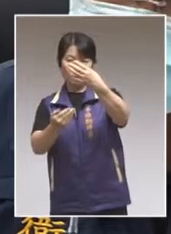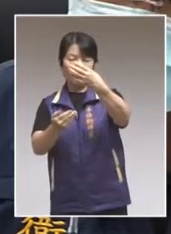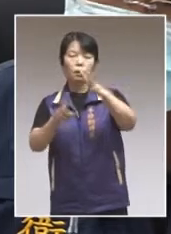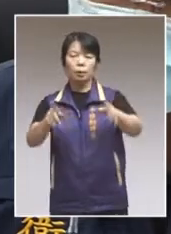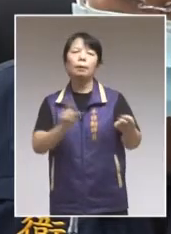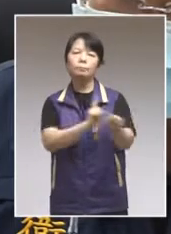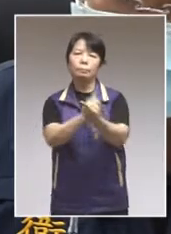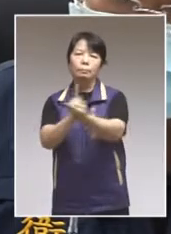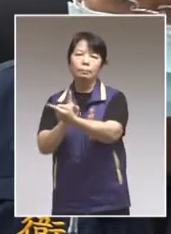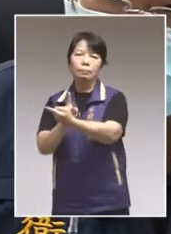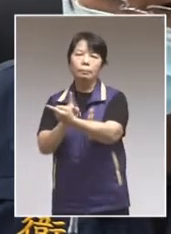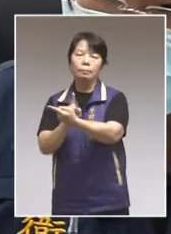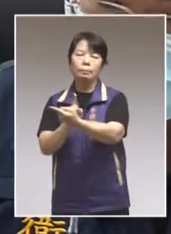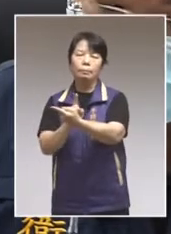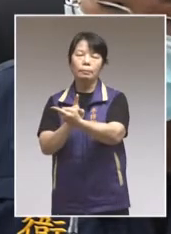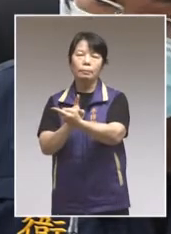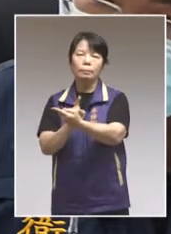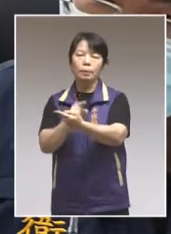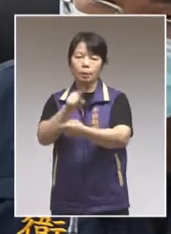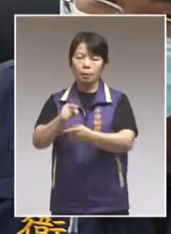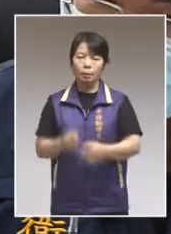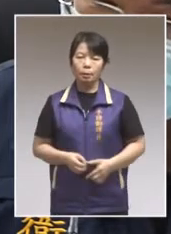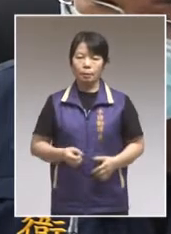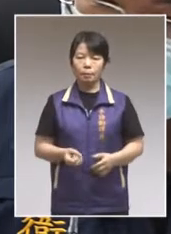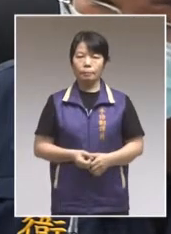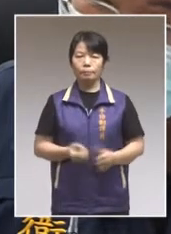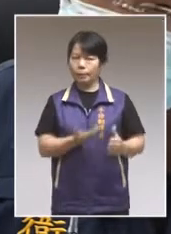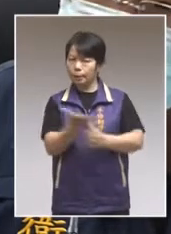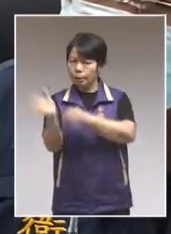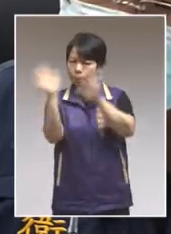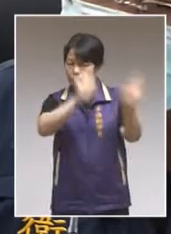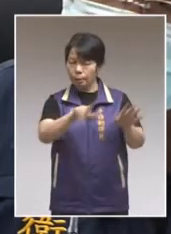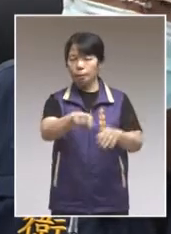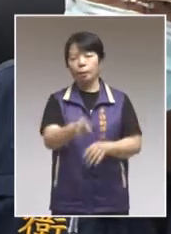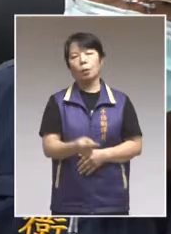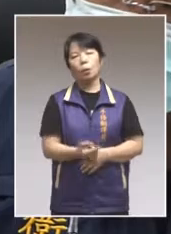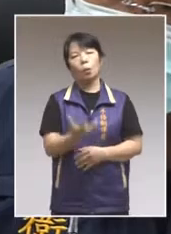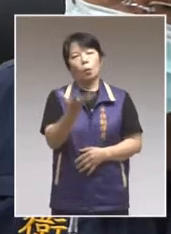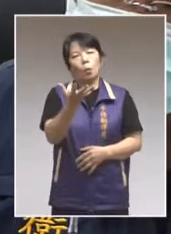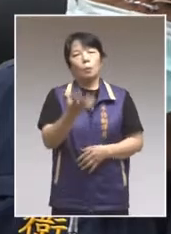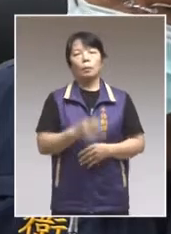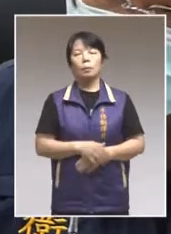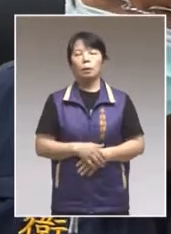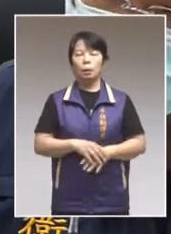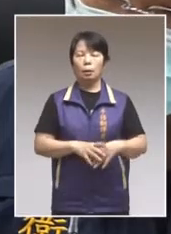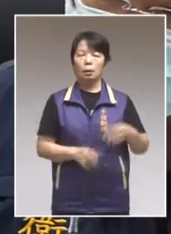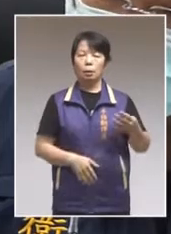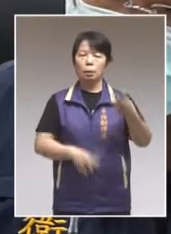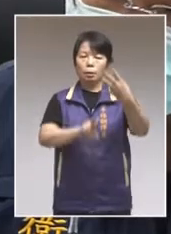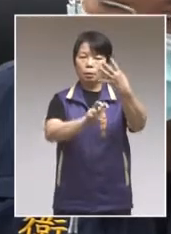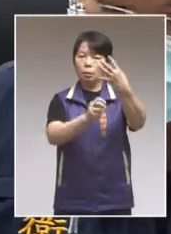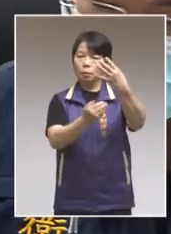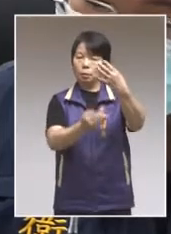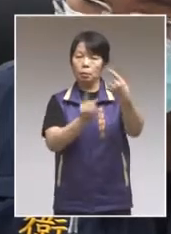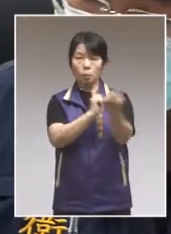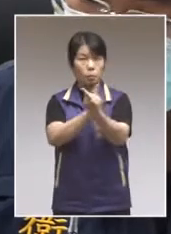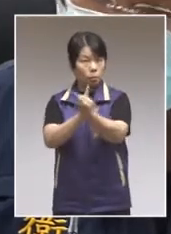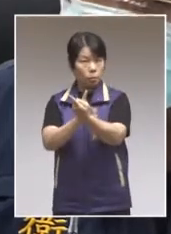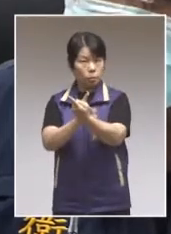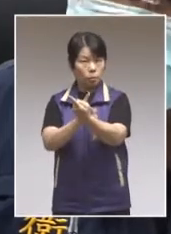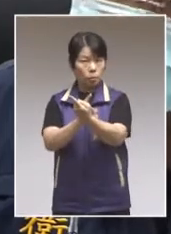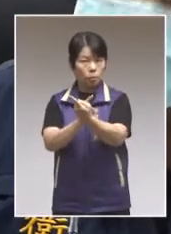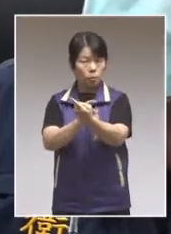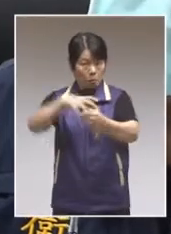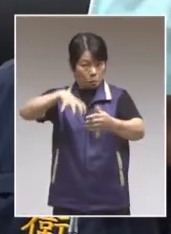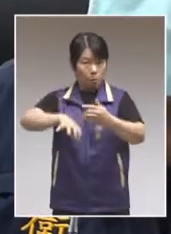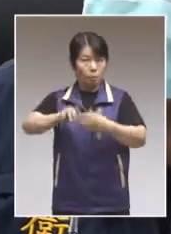接触风险所导致的这一波疫情的一个高峰。那这个29号的一个接触，那其中也